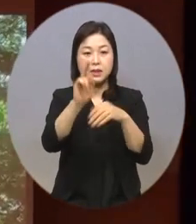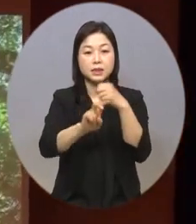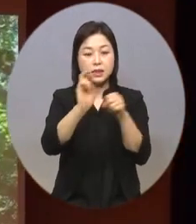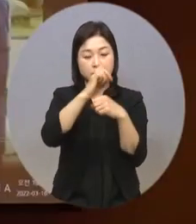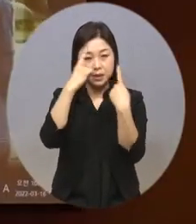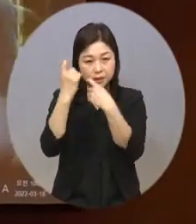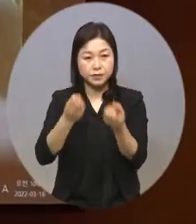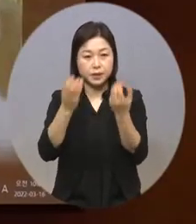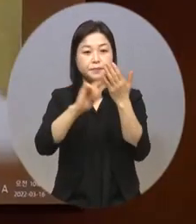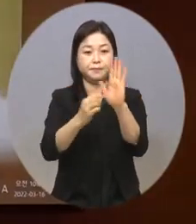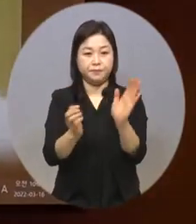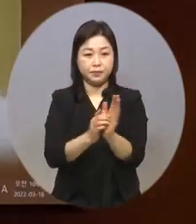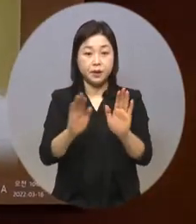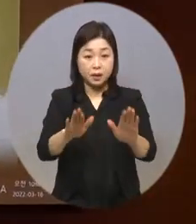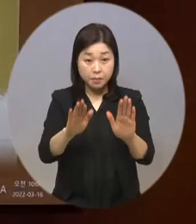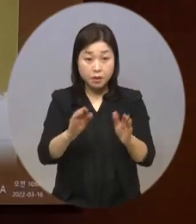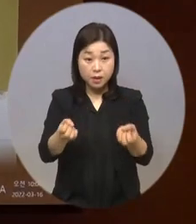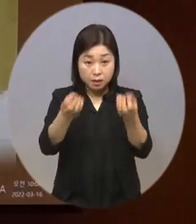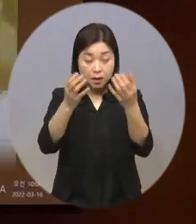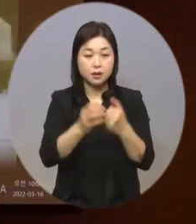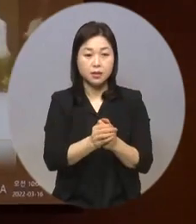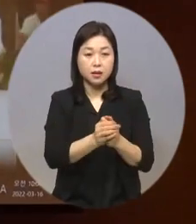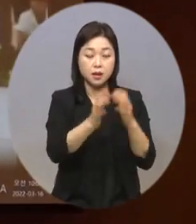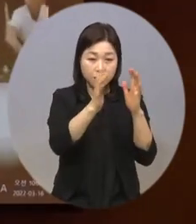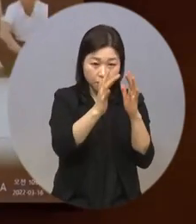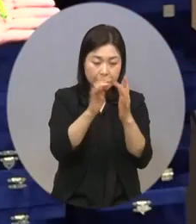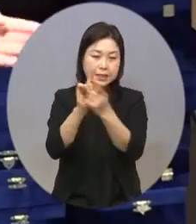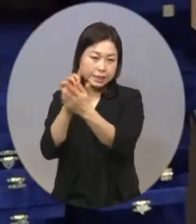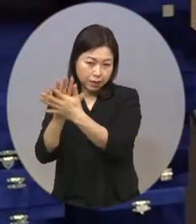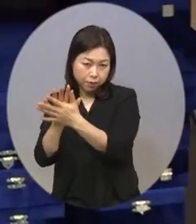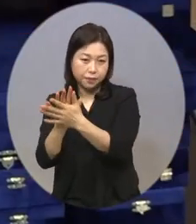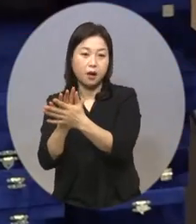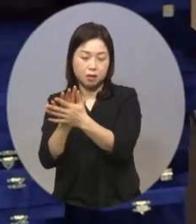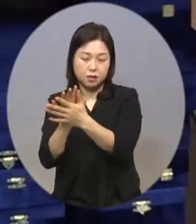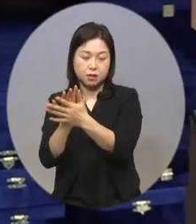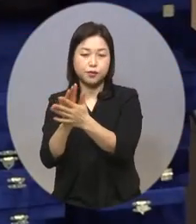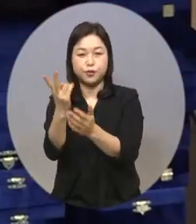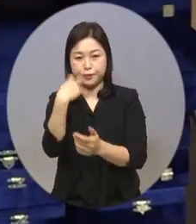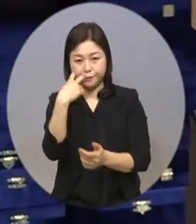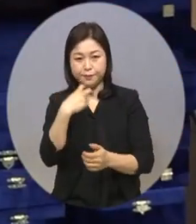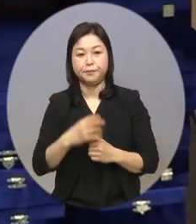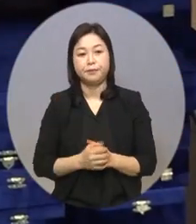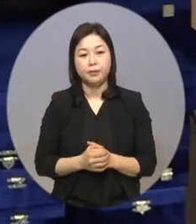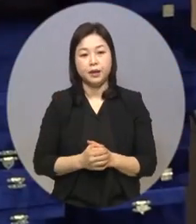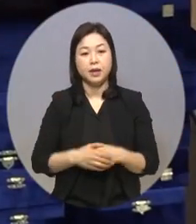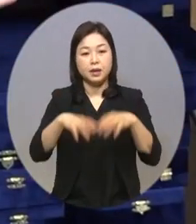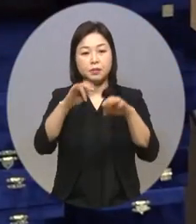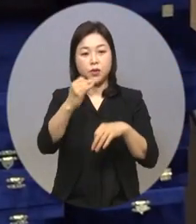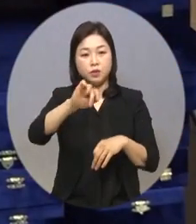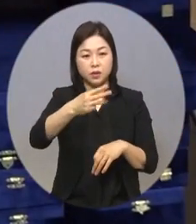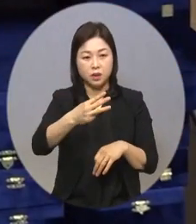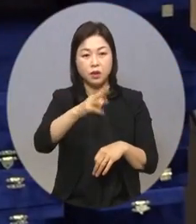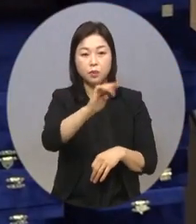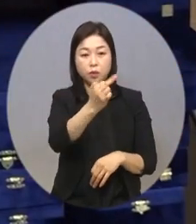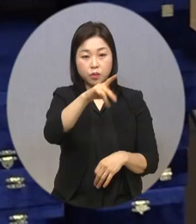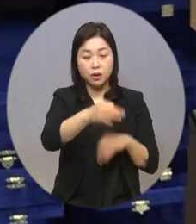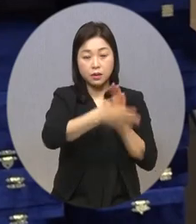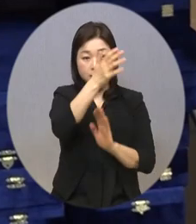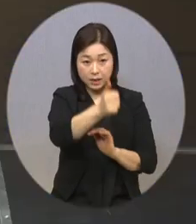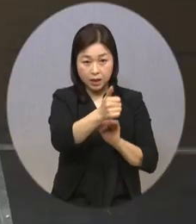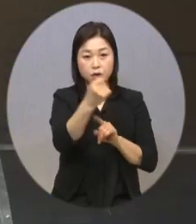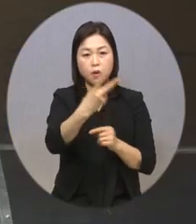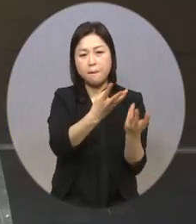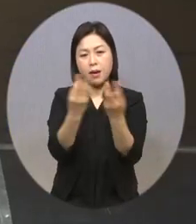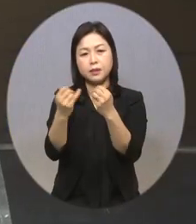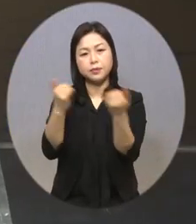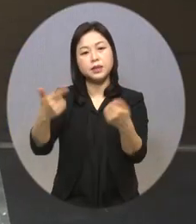진행했습니다. 이번 기념식은 온라인과 오프라인으로 함께 진행되었으며 김동일 보령시장을 비롯한 많은